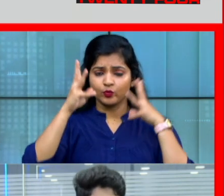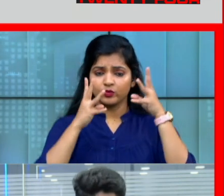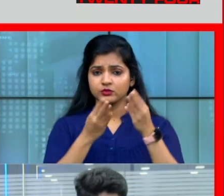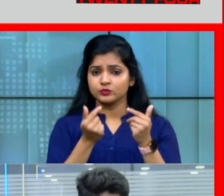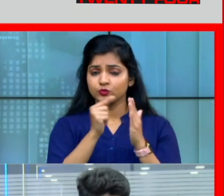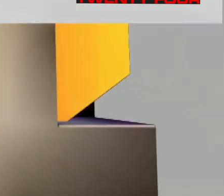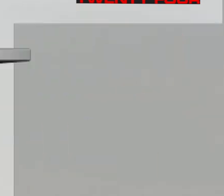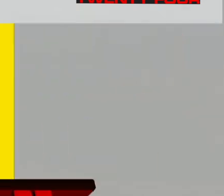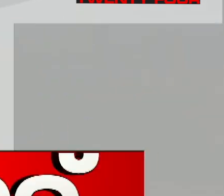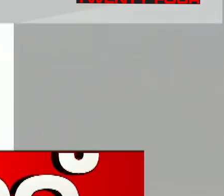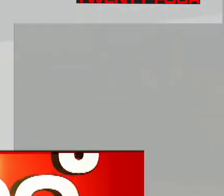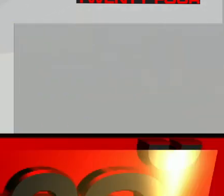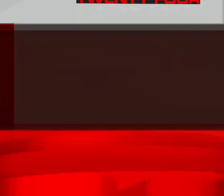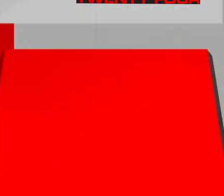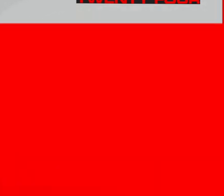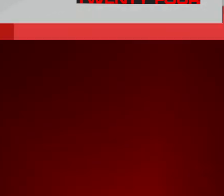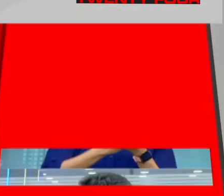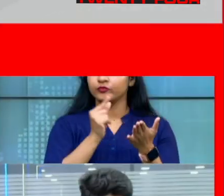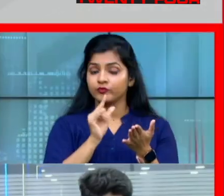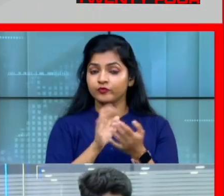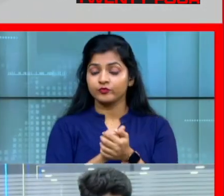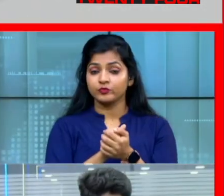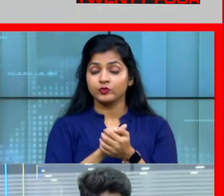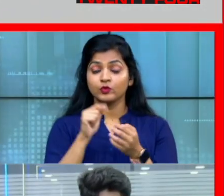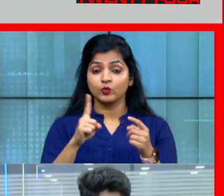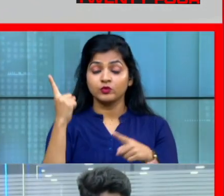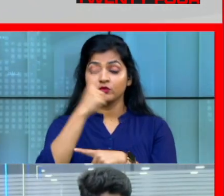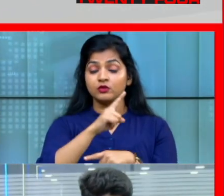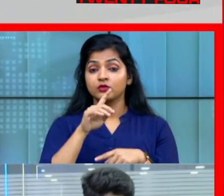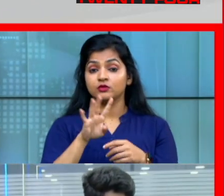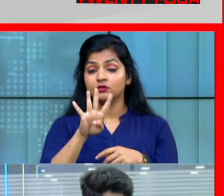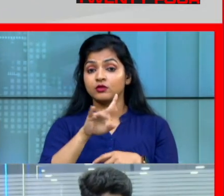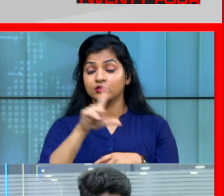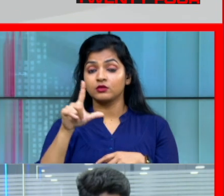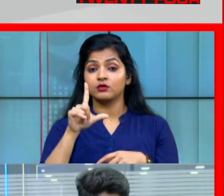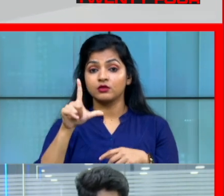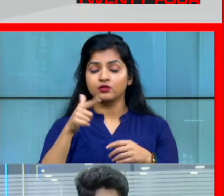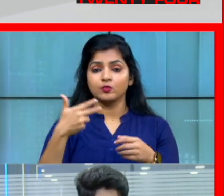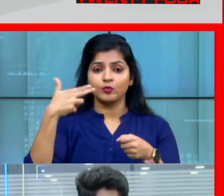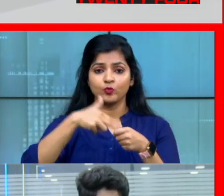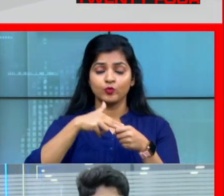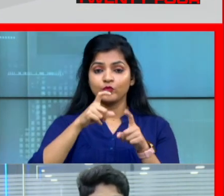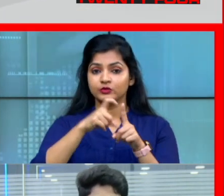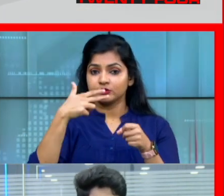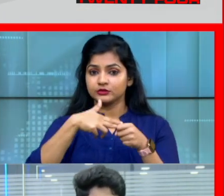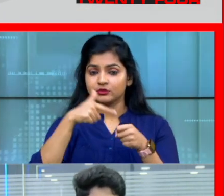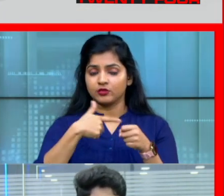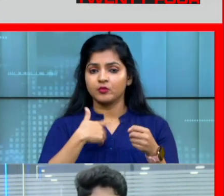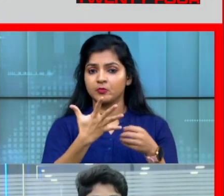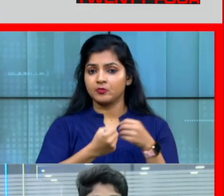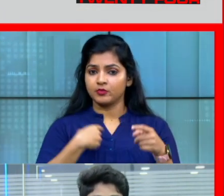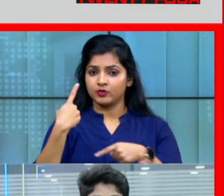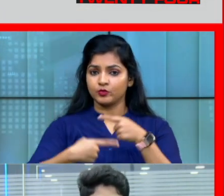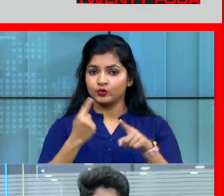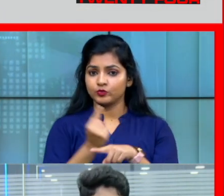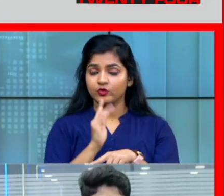KSRTC അറിയിക്കുകയുണ്ടായി. അതായത് പ്രതിദിനം 4 ലക്ഷത്തിലധികം ലിറ്റർ ഡീസലാണ് തങ്ങൾക്ക് ആവശ്യമായി വരുന്നതെന്ന് അറിയിച്ചു.